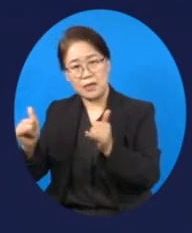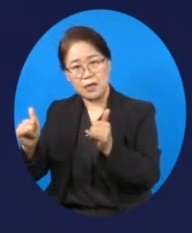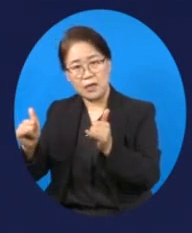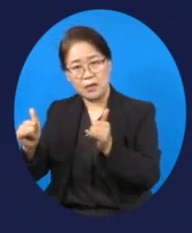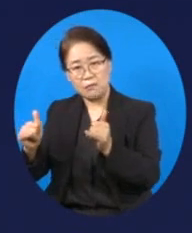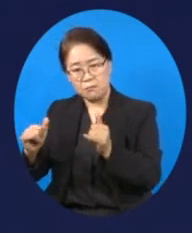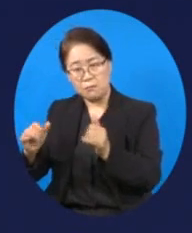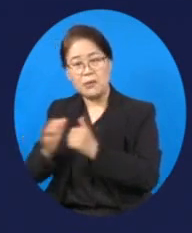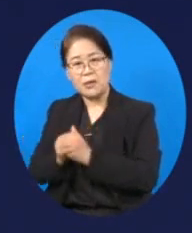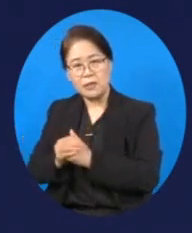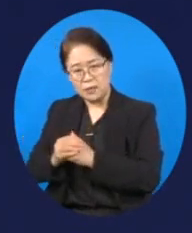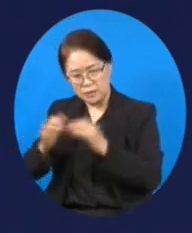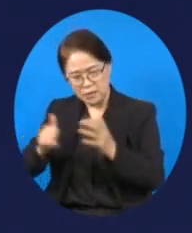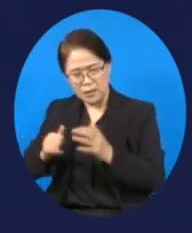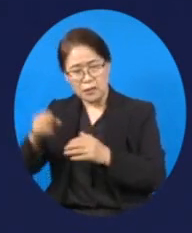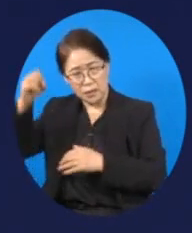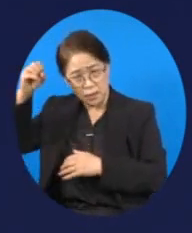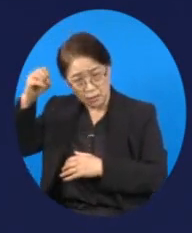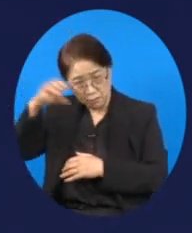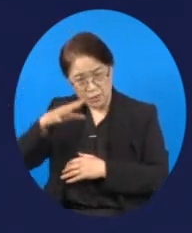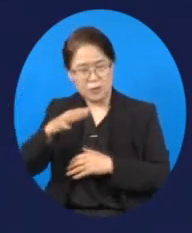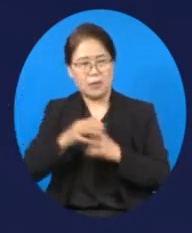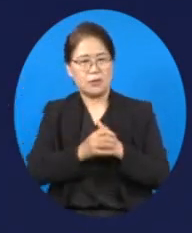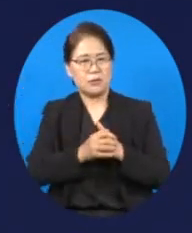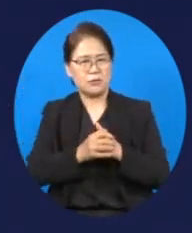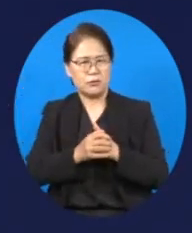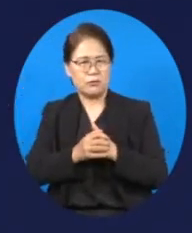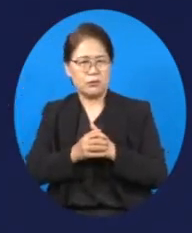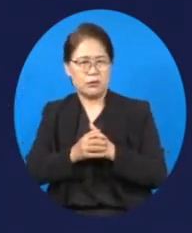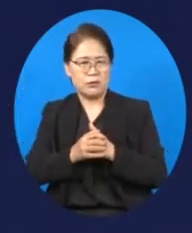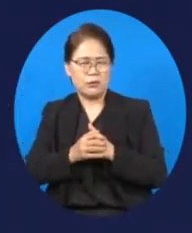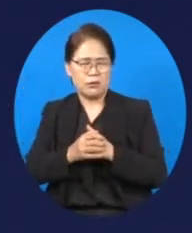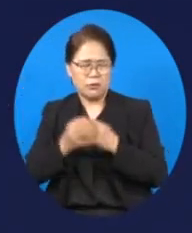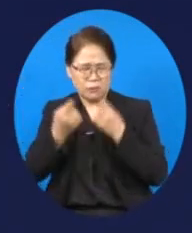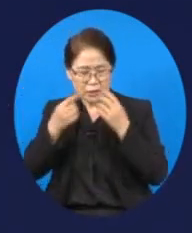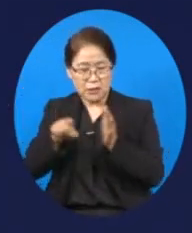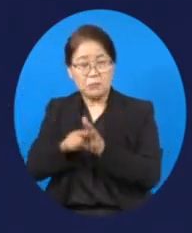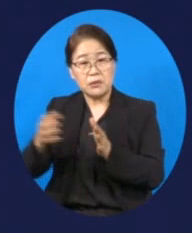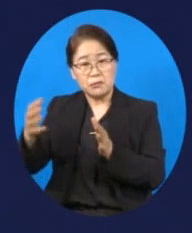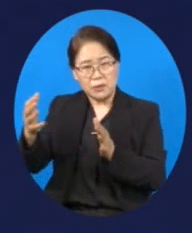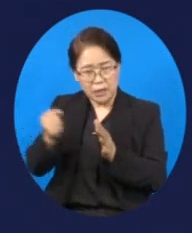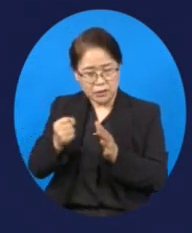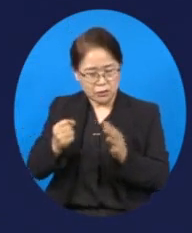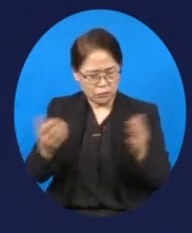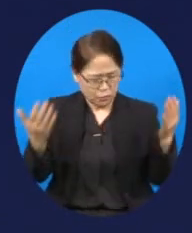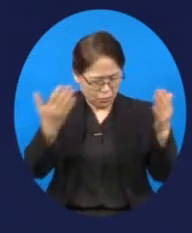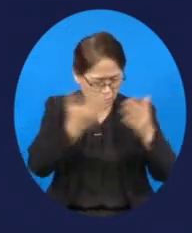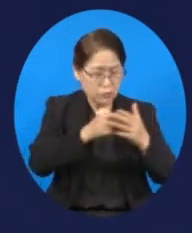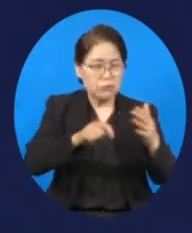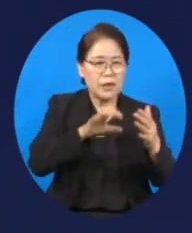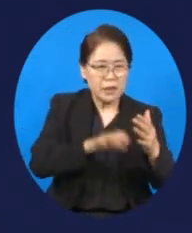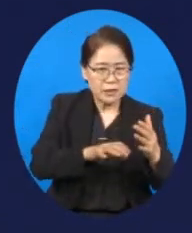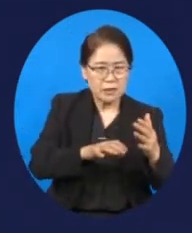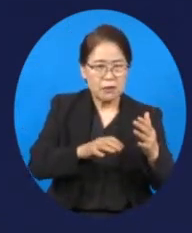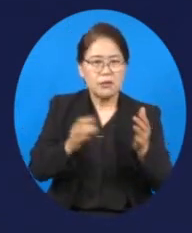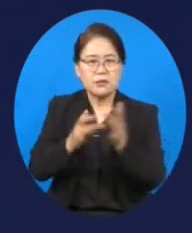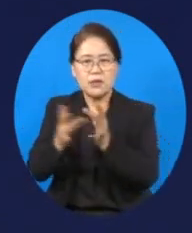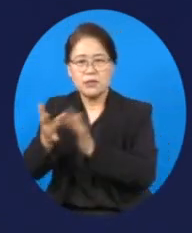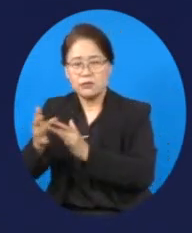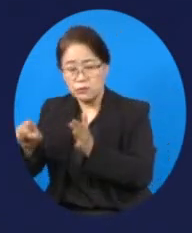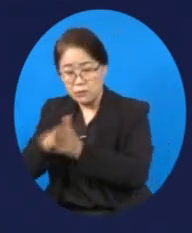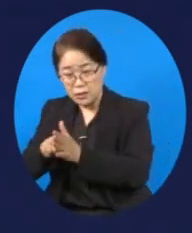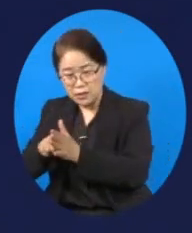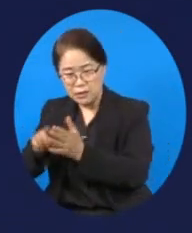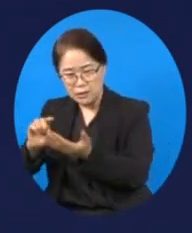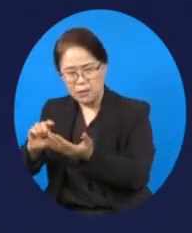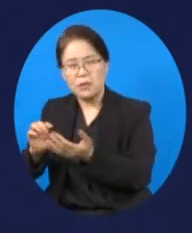빛이다라고 하는 여러분 자신의 정체성을 분명히 하시고 그 어둠 속에서 빛을 몰아내고 빛을 드러내는